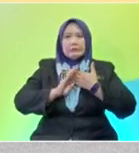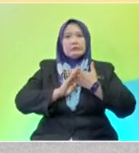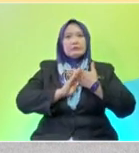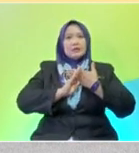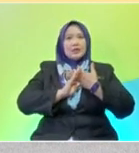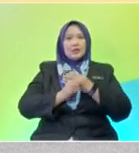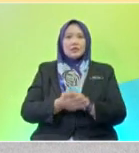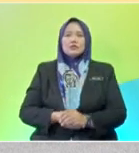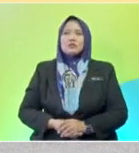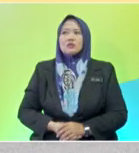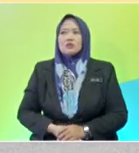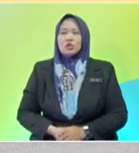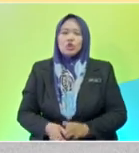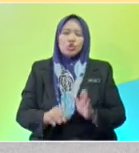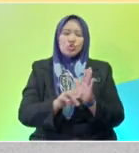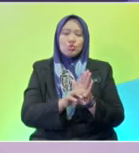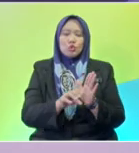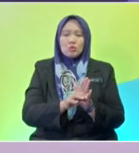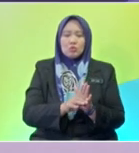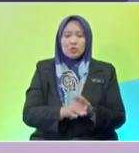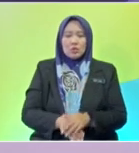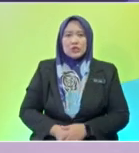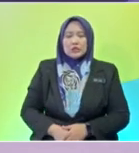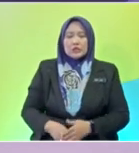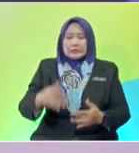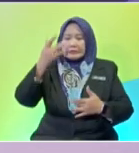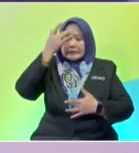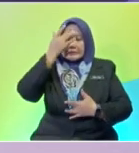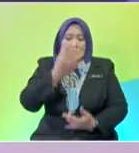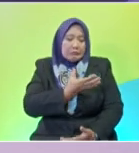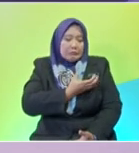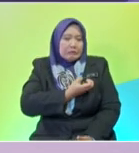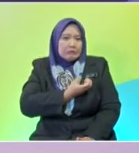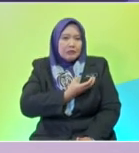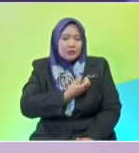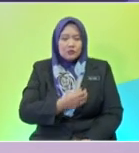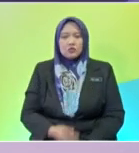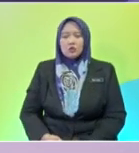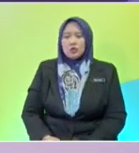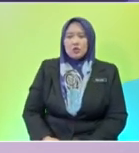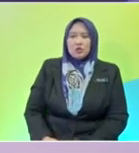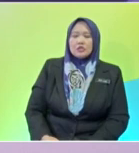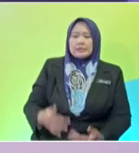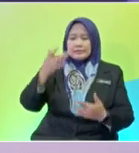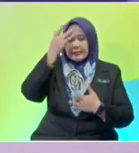penyakit berbahaya itu contohnya penyakit jantung kencing manis